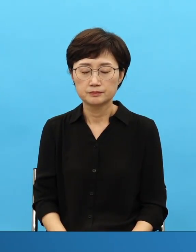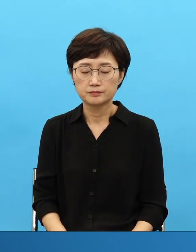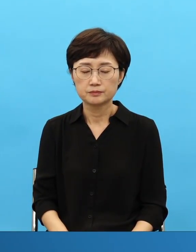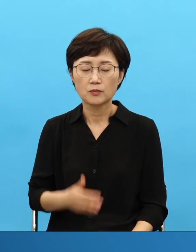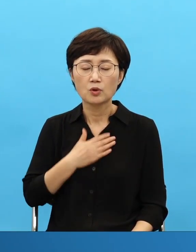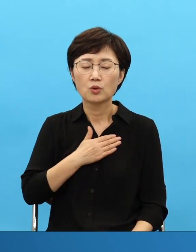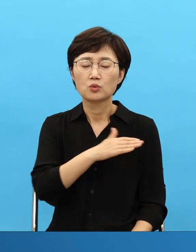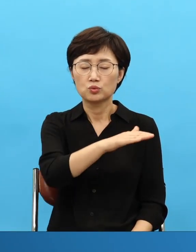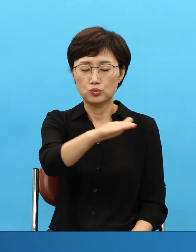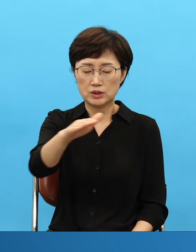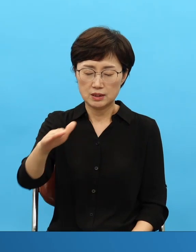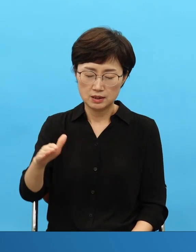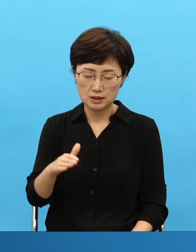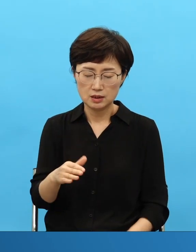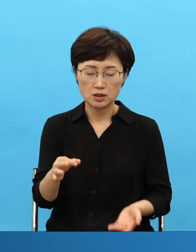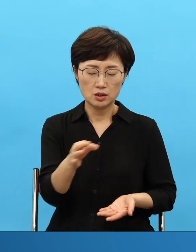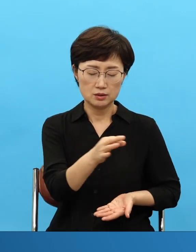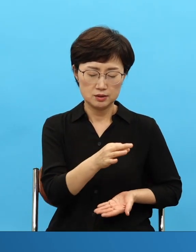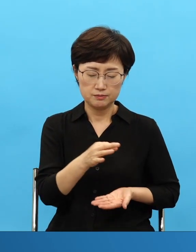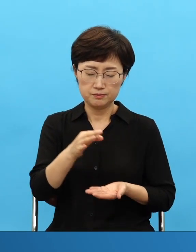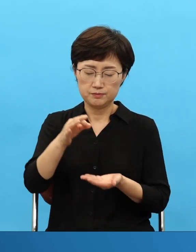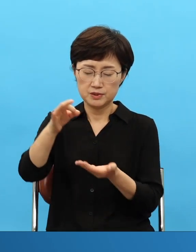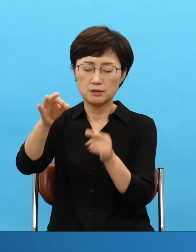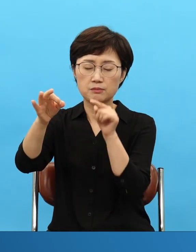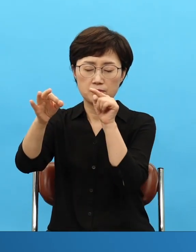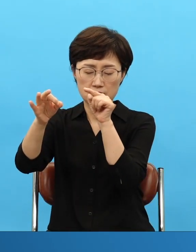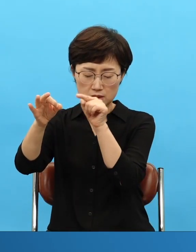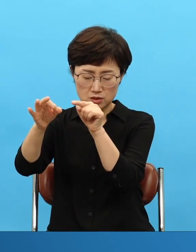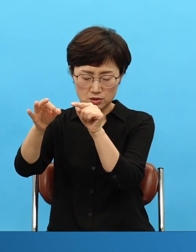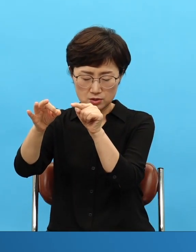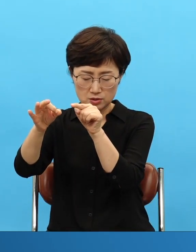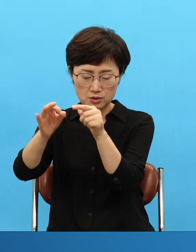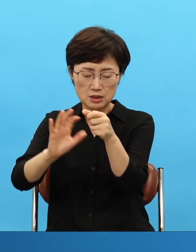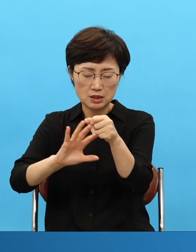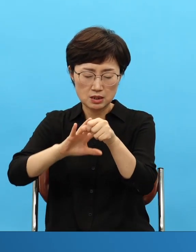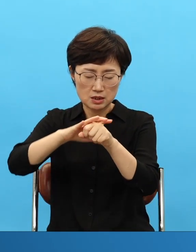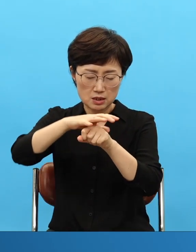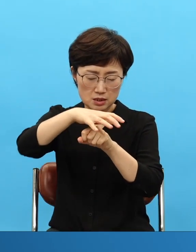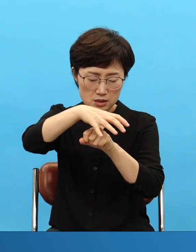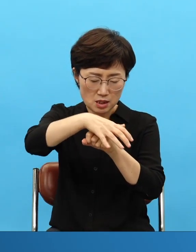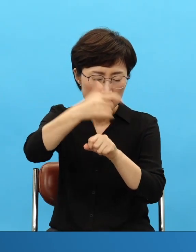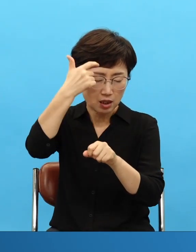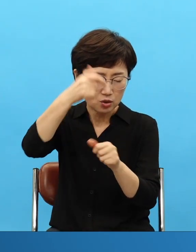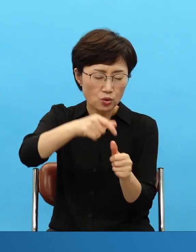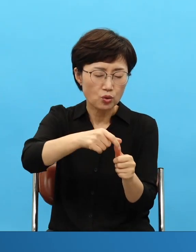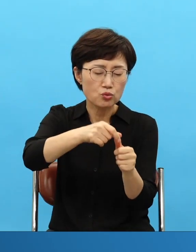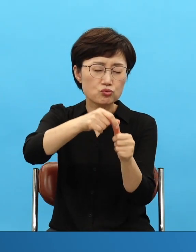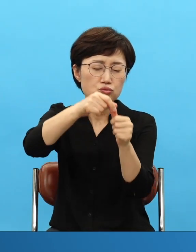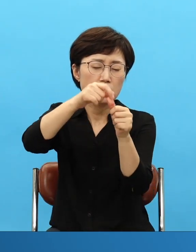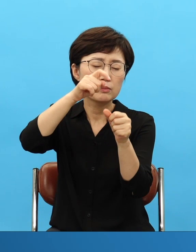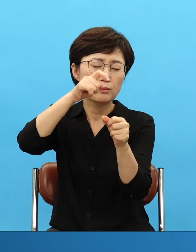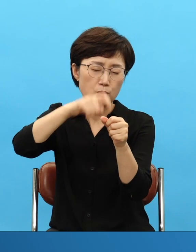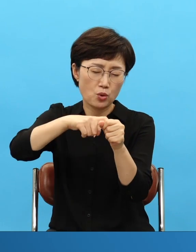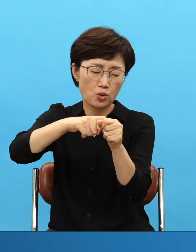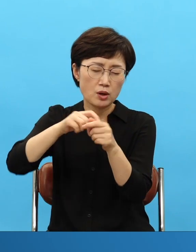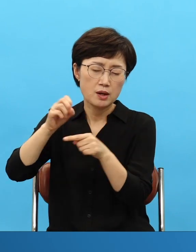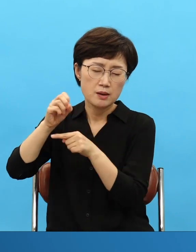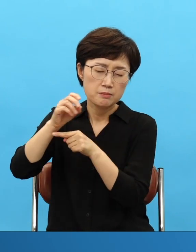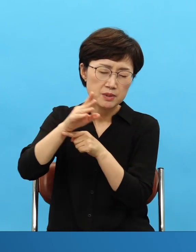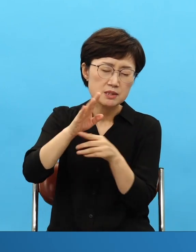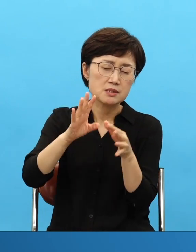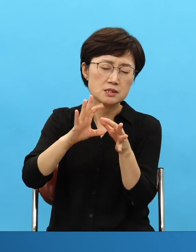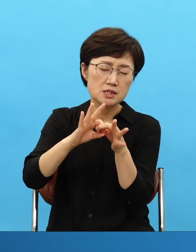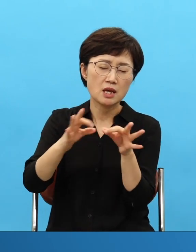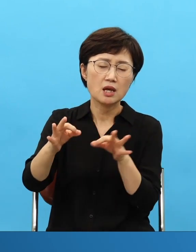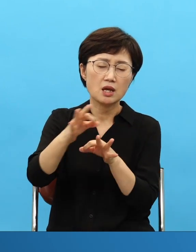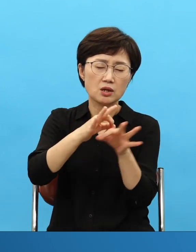우리의 드린 예물이 세계 살리는 빛의 경제가 되게 하옵소서. May the offering that we have given to you